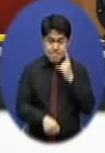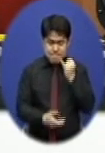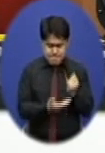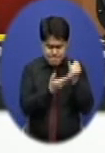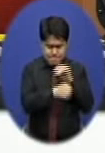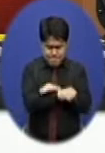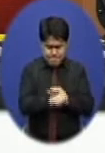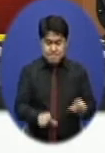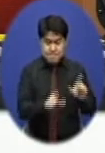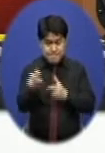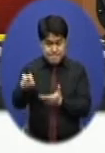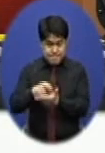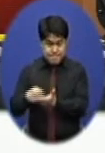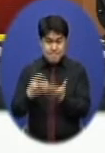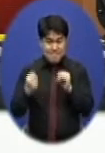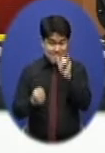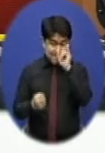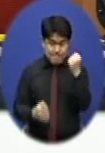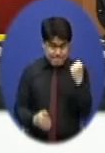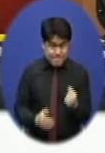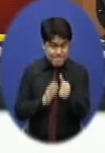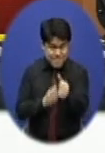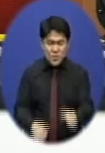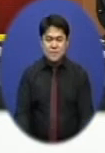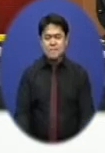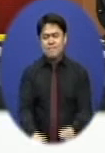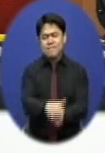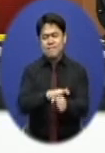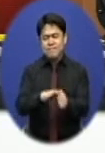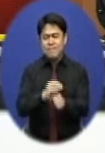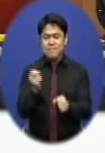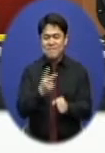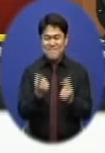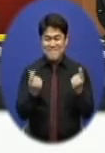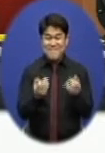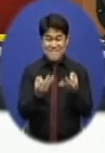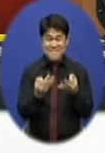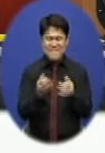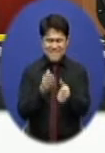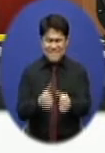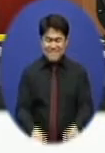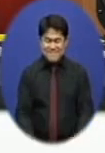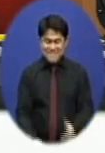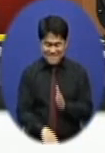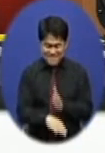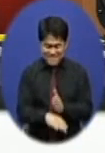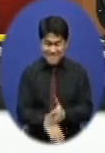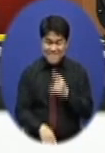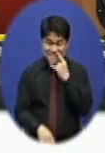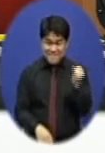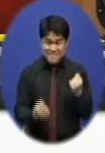모시고 그래요. 사십사하는 그런 문자를 받았습니다. 네. 힘내십시오. 그리고, 사랑합니다. 그리고 또 계속 함께해 주시고요. 네네, 네. 고맙습니다. 네.